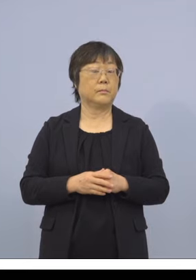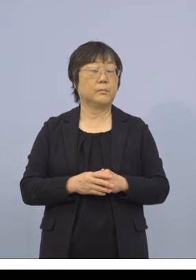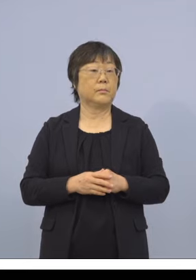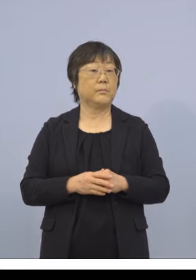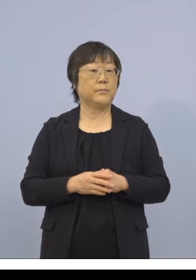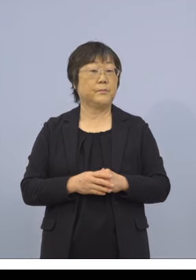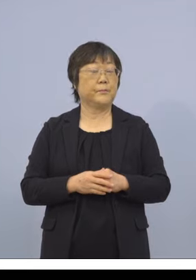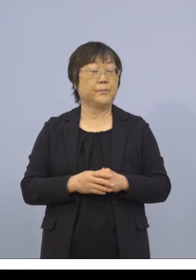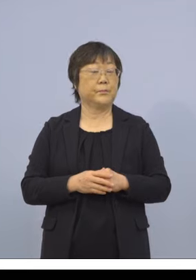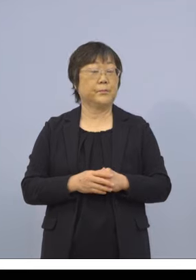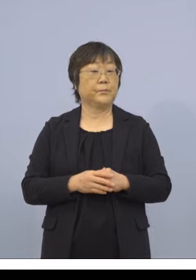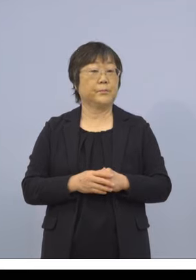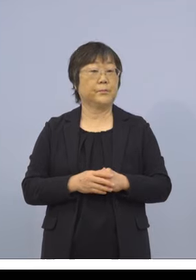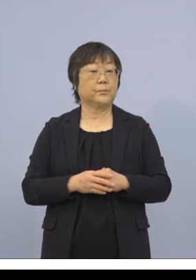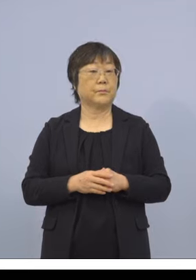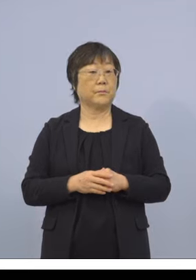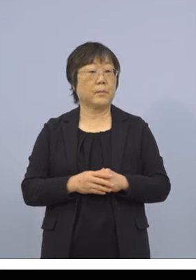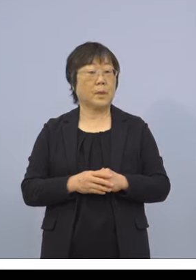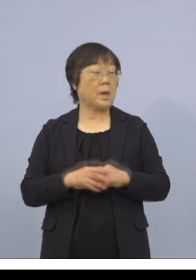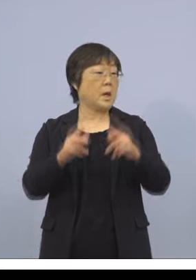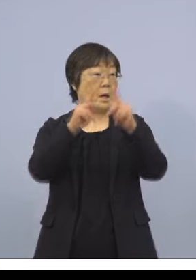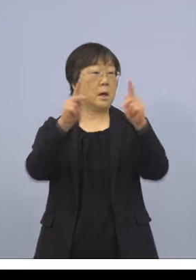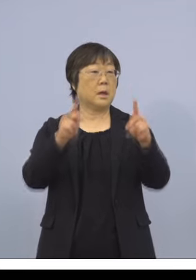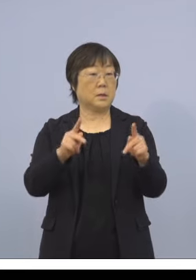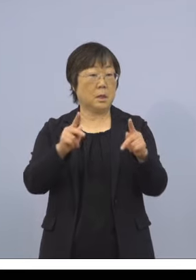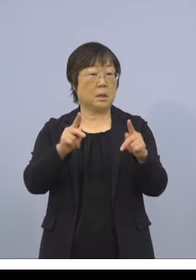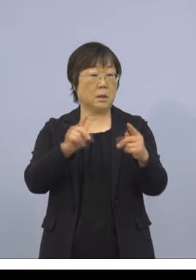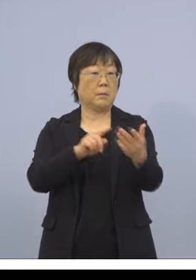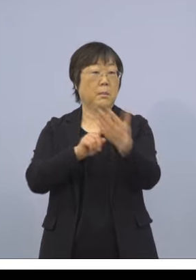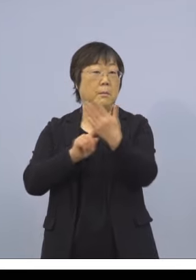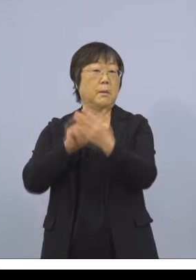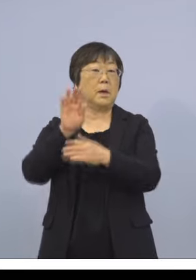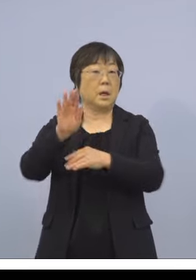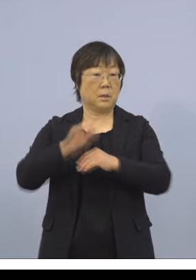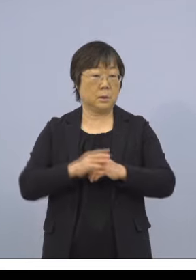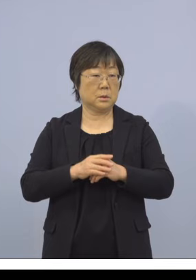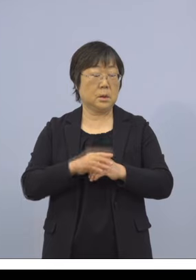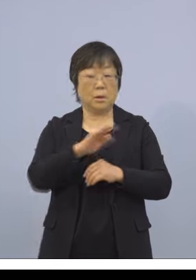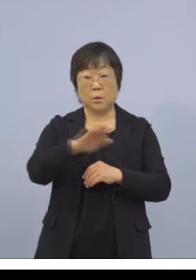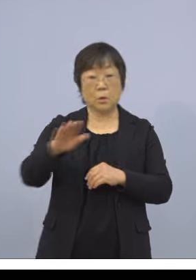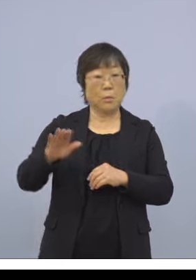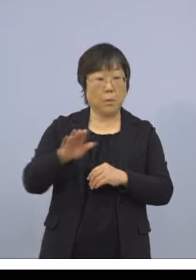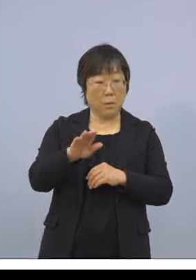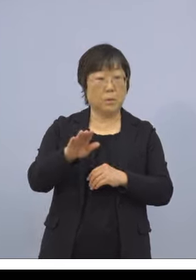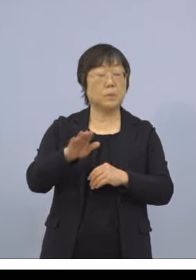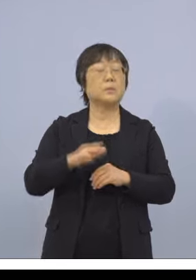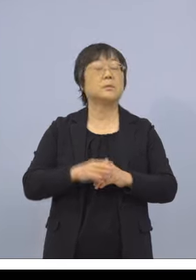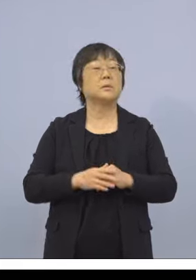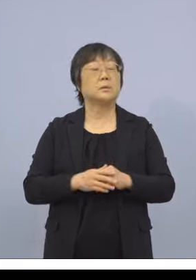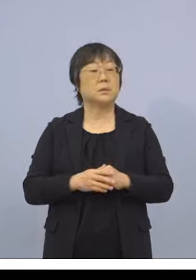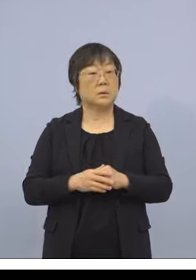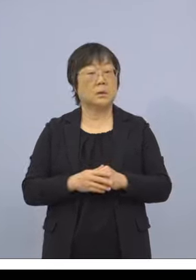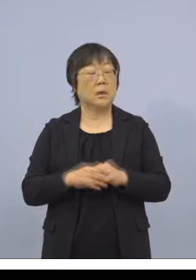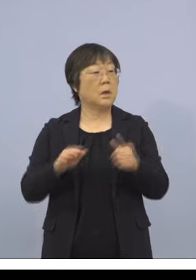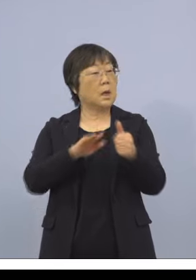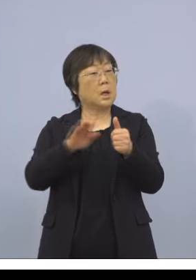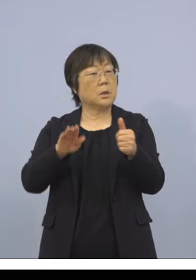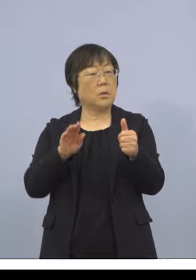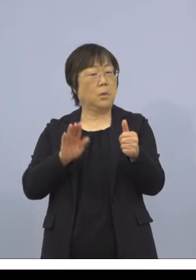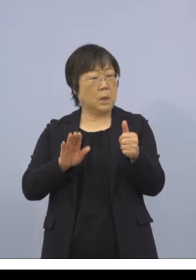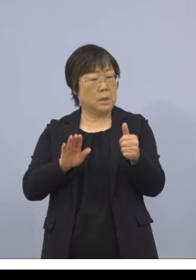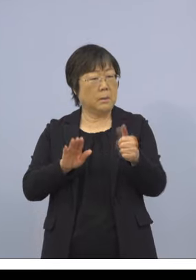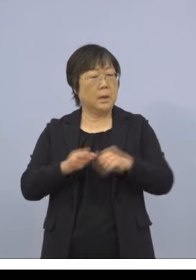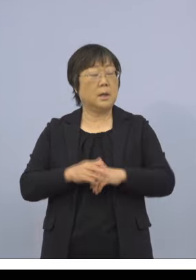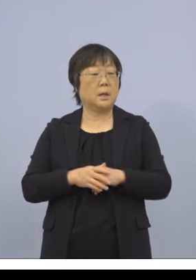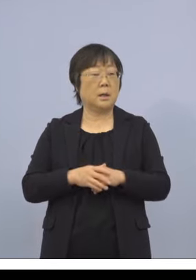ことも大きな課題となっておりまして、子どもたちの環境というものは